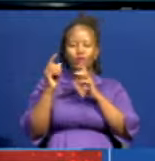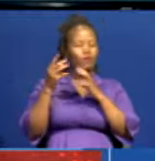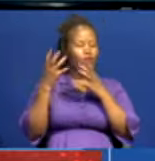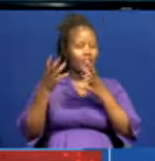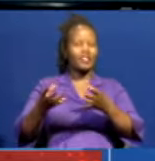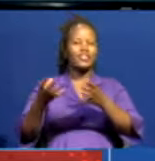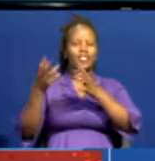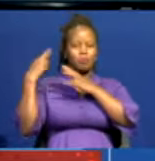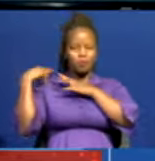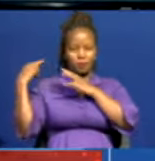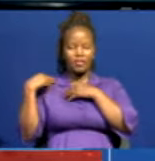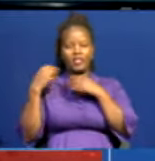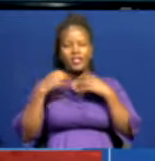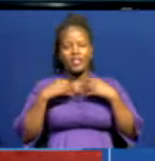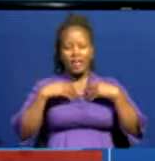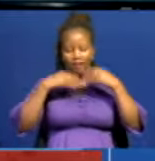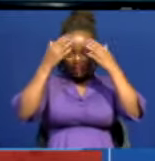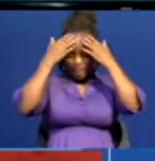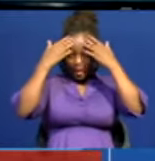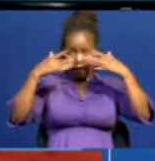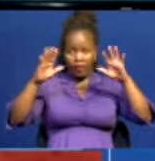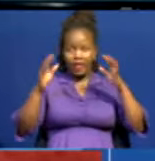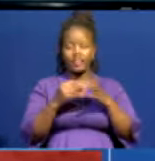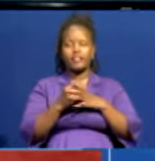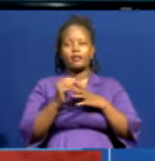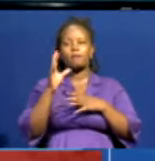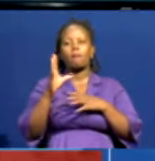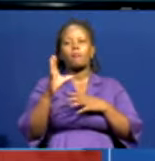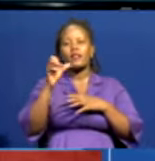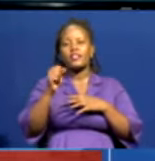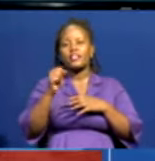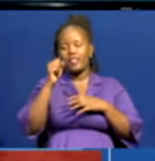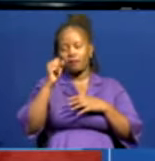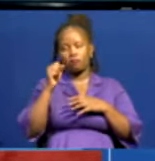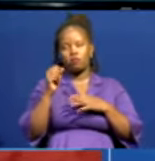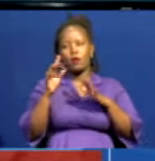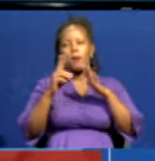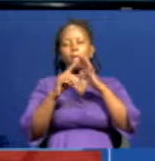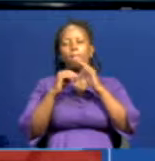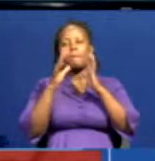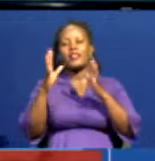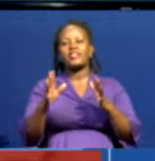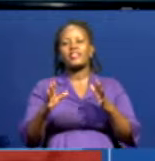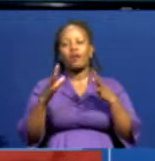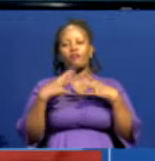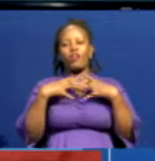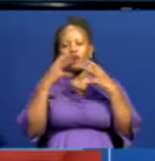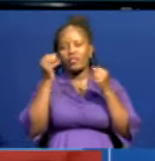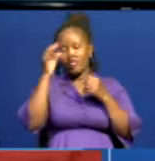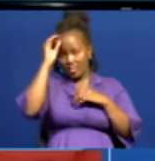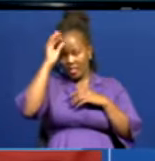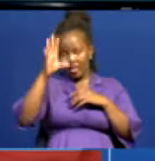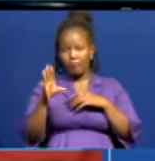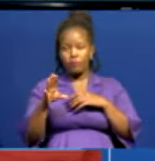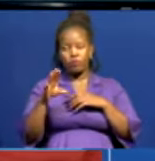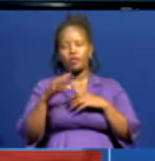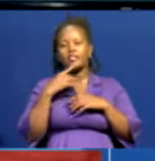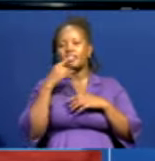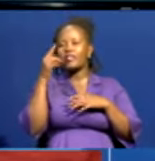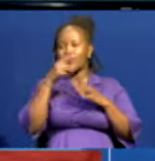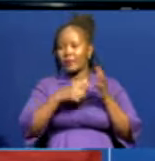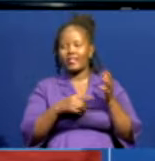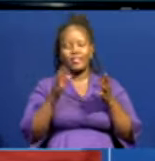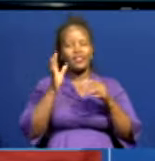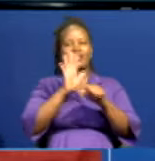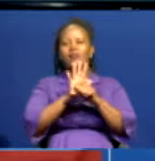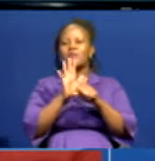katika kutoa hamasisho. Kulingana na waziri wa afya kaunti ya Kiambu, Dr. Elias Maina, vifo vinavyotokana na virusi vya HIV